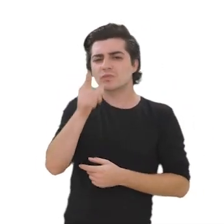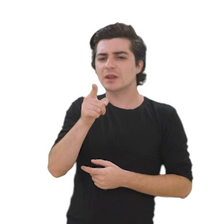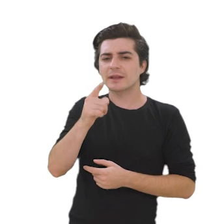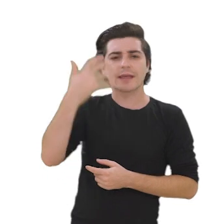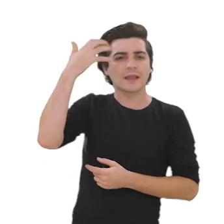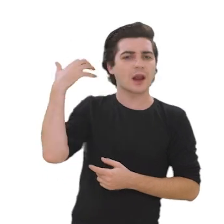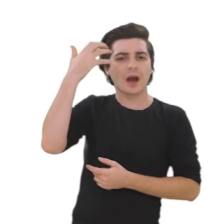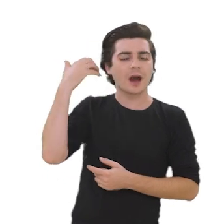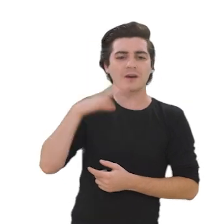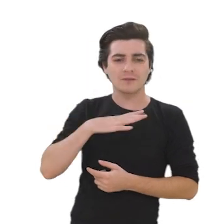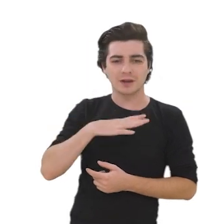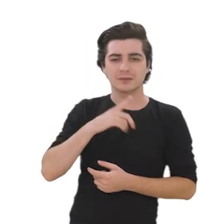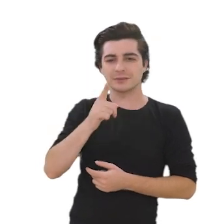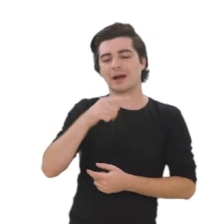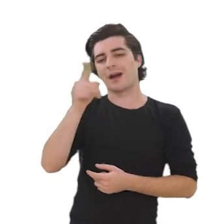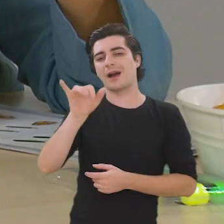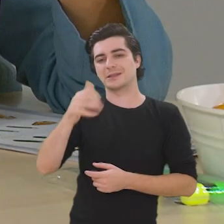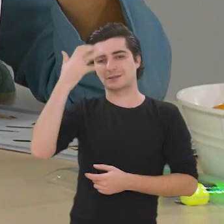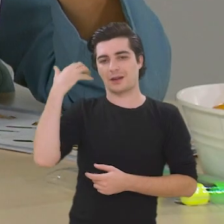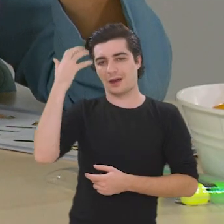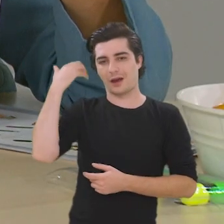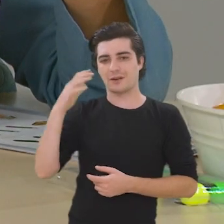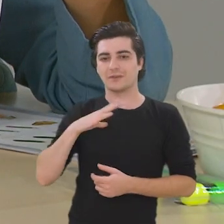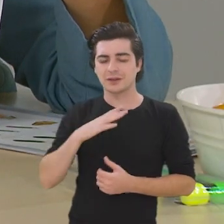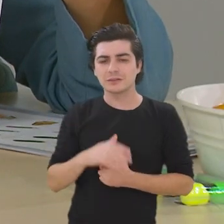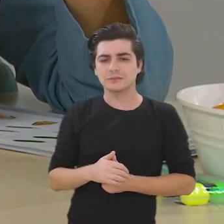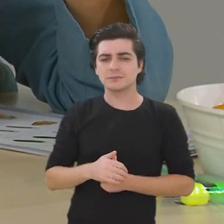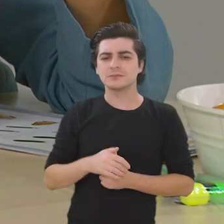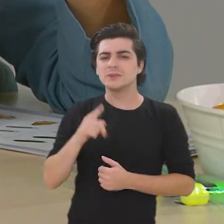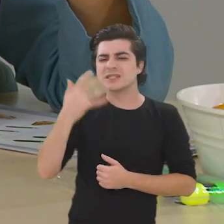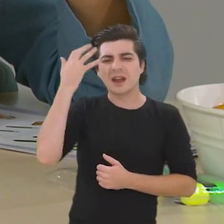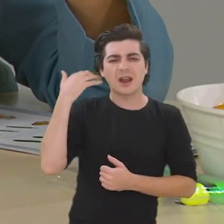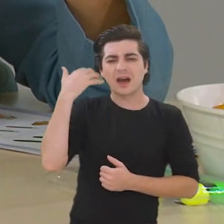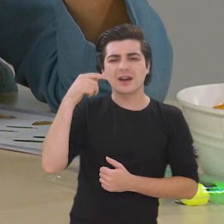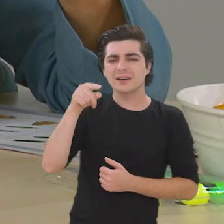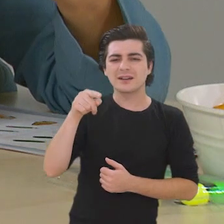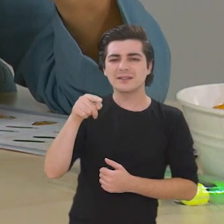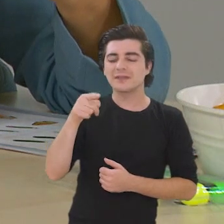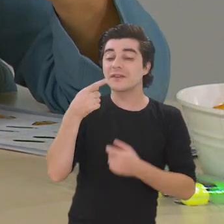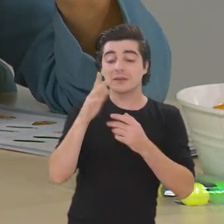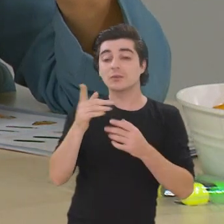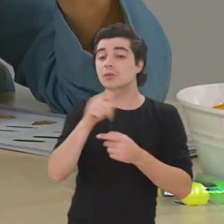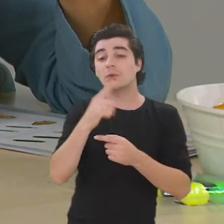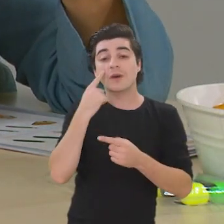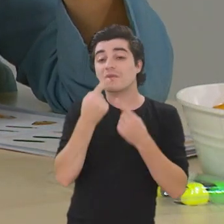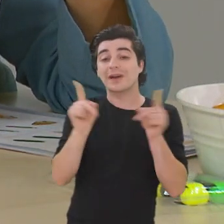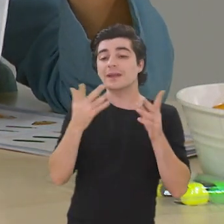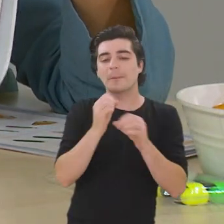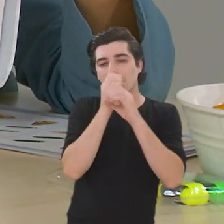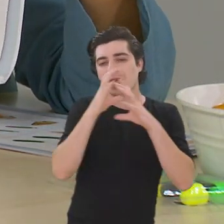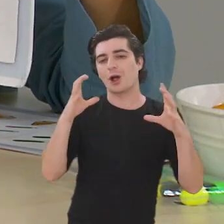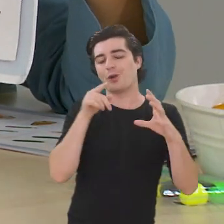Burada da bir tarak. Burada da bir tane daha tarak var. Evet, hangisi farklı? Farklı olanı göster.